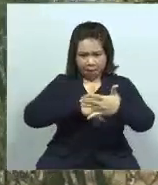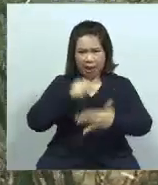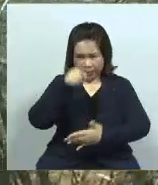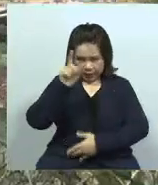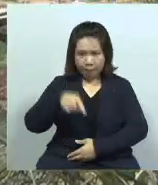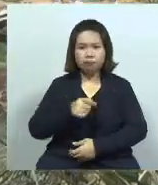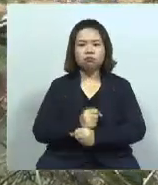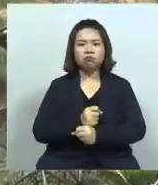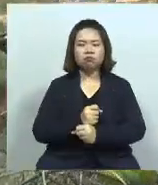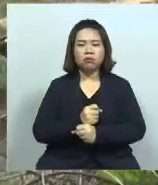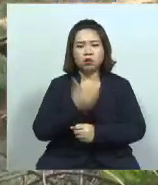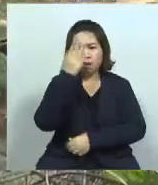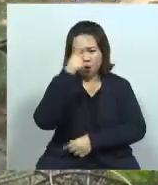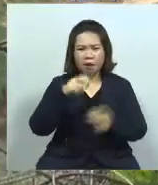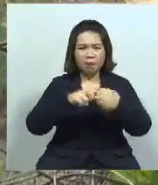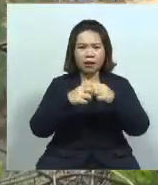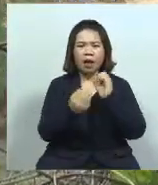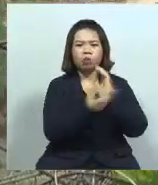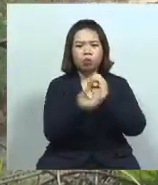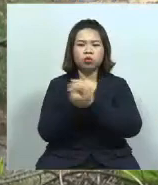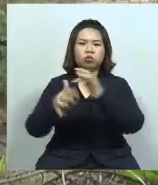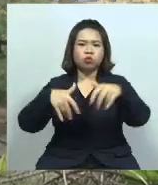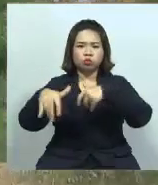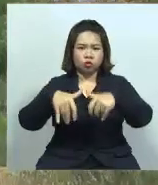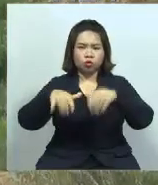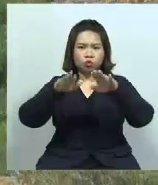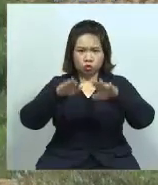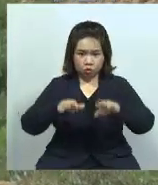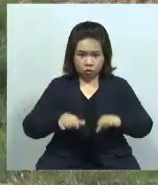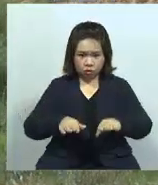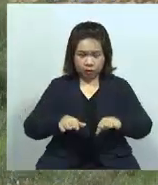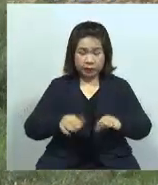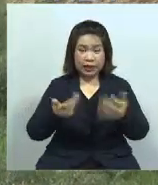วางไว้เพื่อลดผลกระทบที่เกิดขึ้นกับประชาชนหลังจ